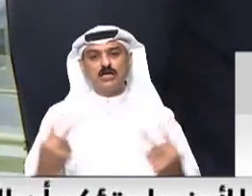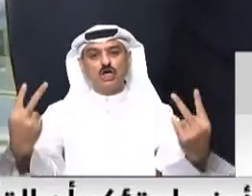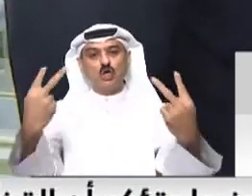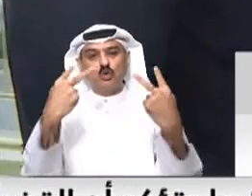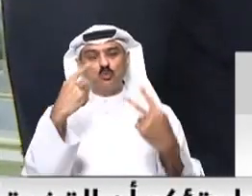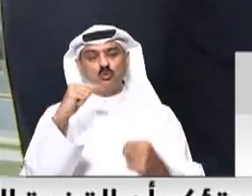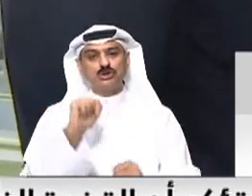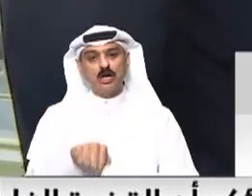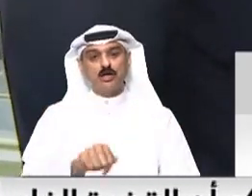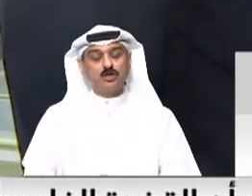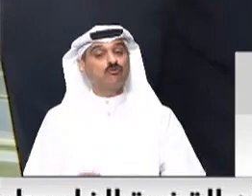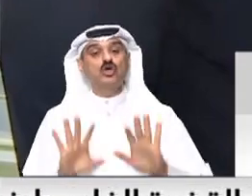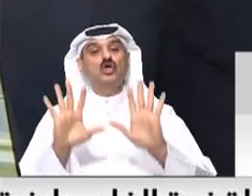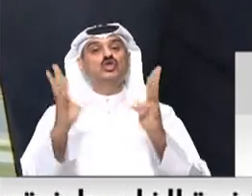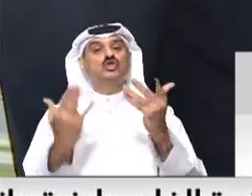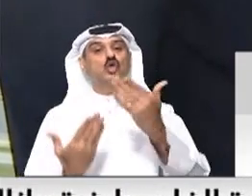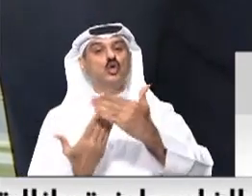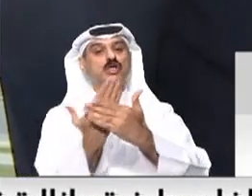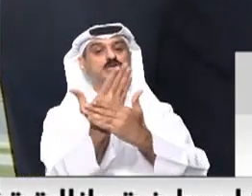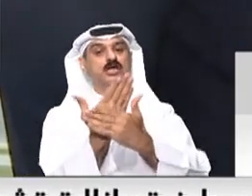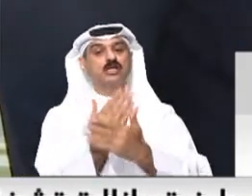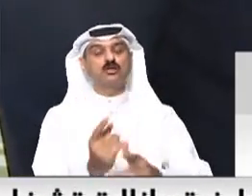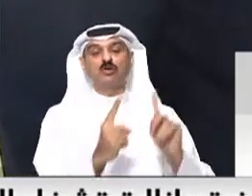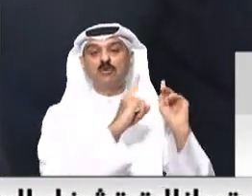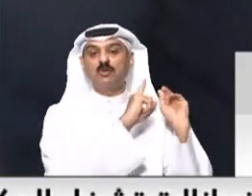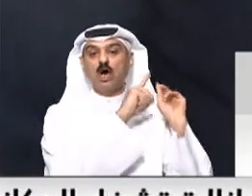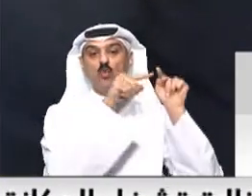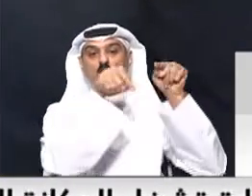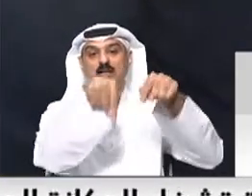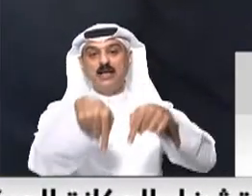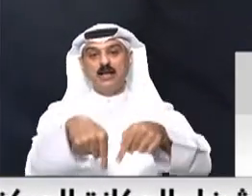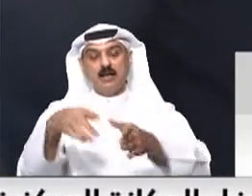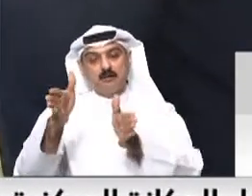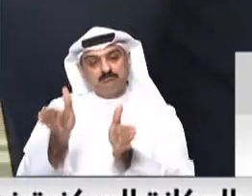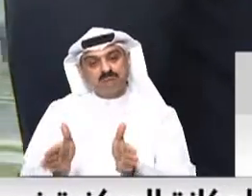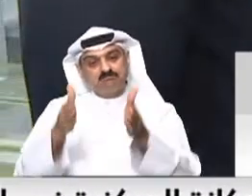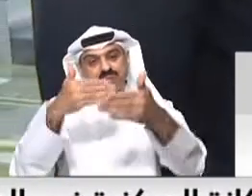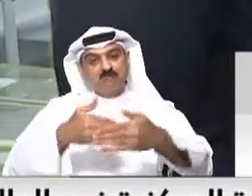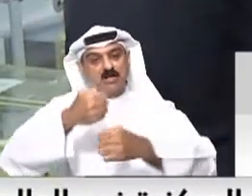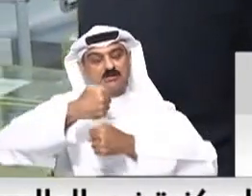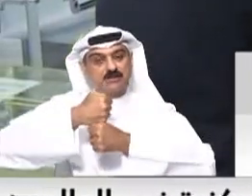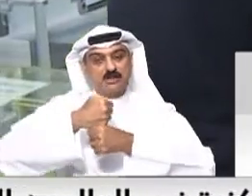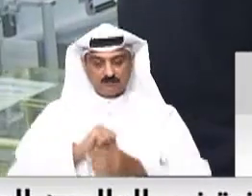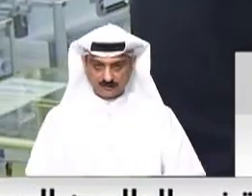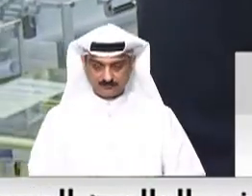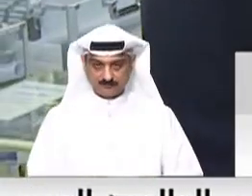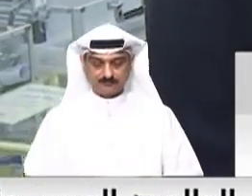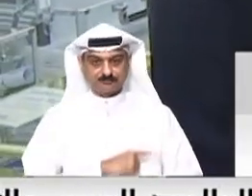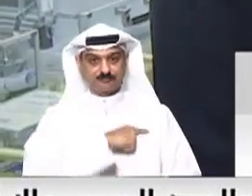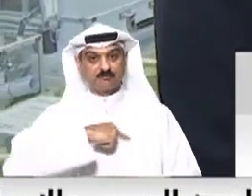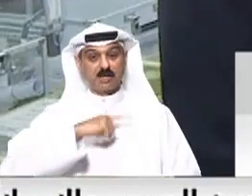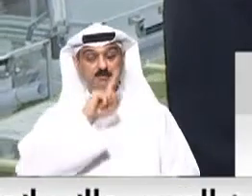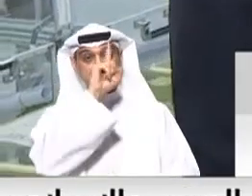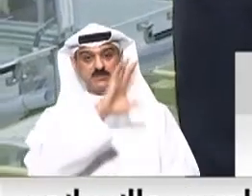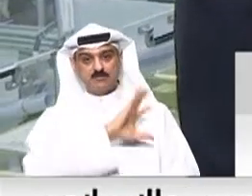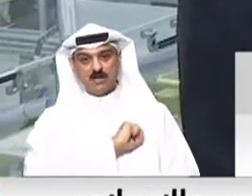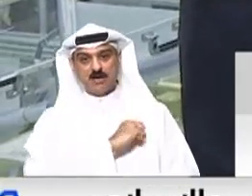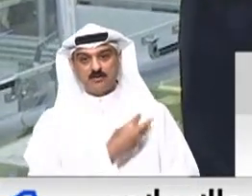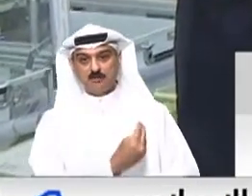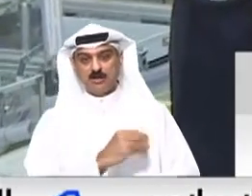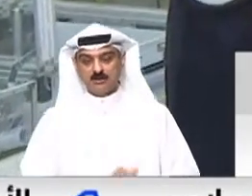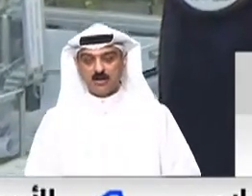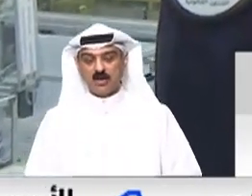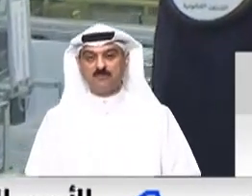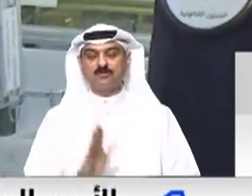ما يستجد وكيف تسير العملية حتى هذه اللحظة من تجهيز صناديق الاقتراع. بسم الله الرحمن الرحيم، أرحب فيك